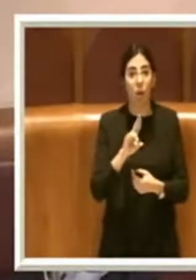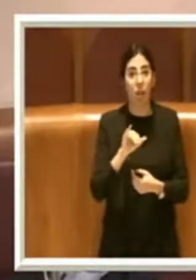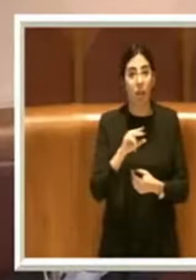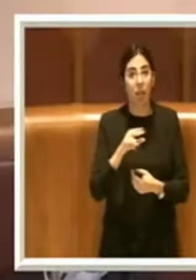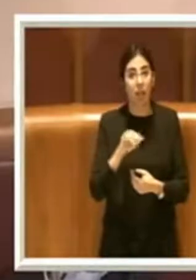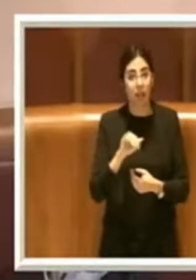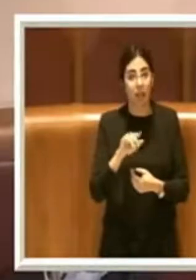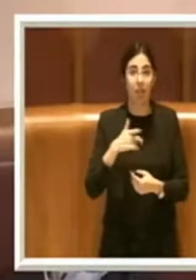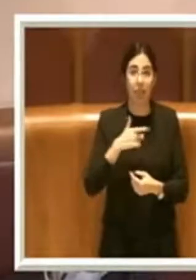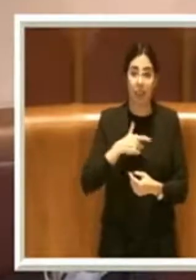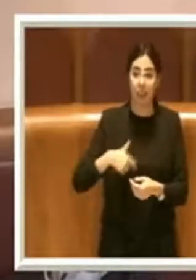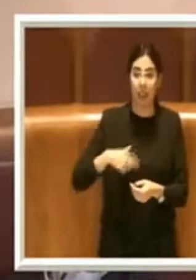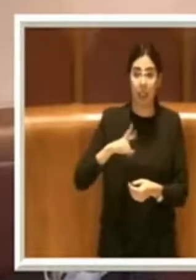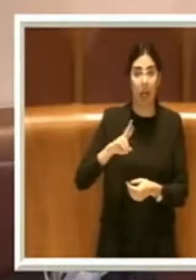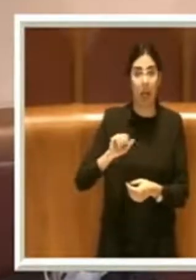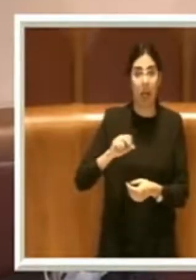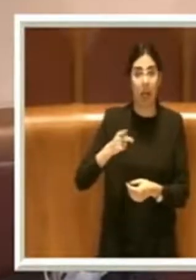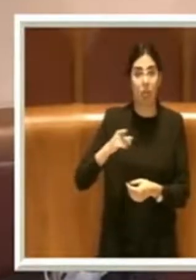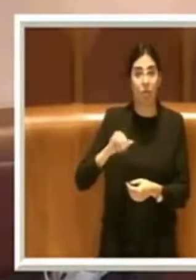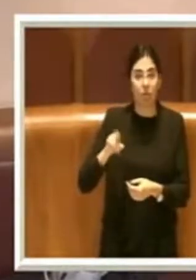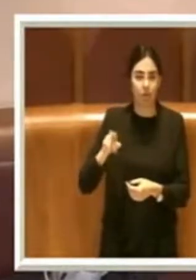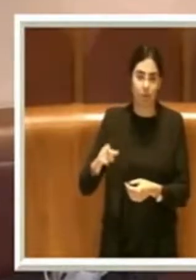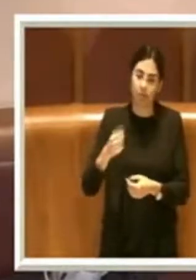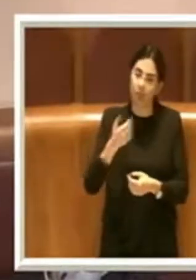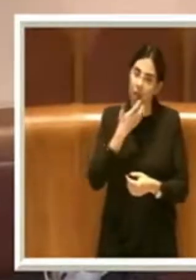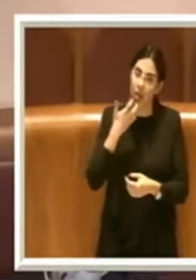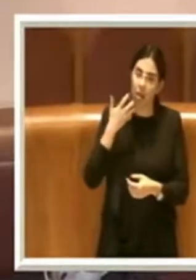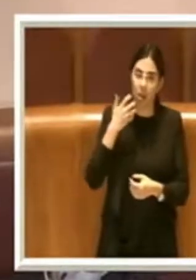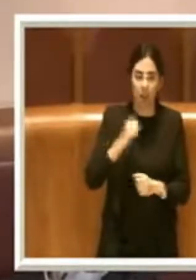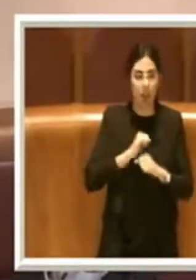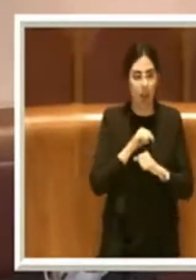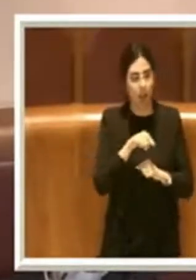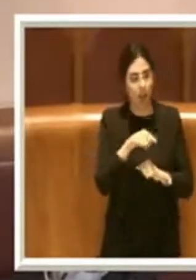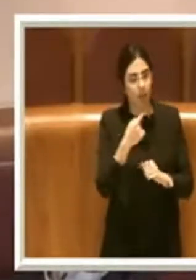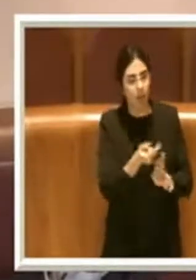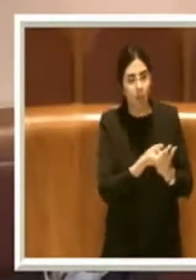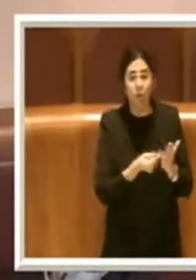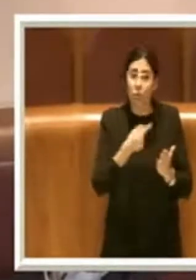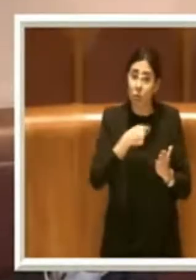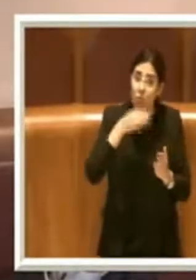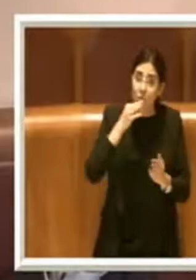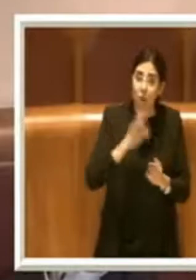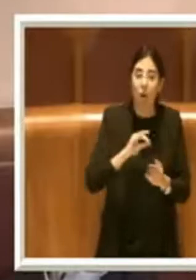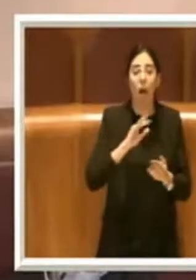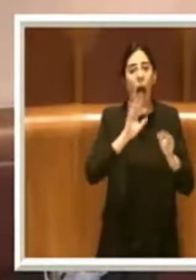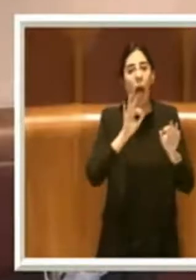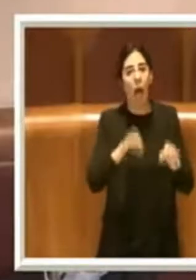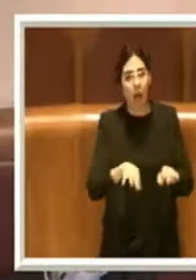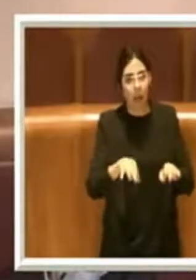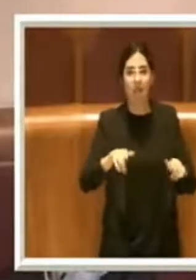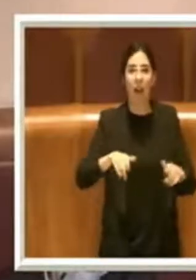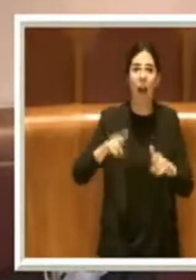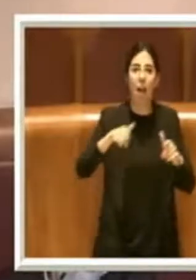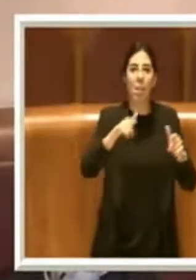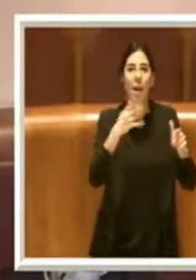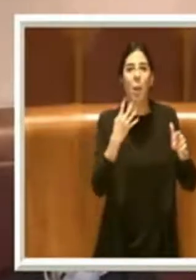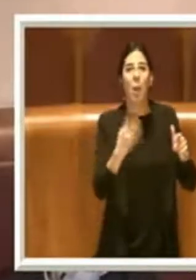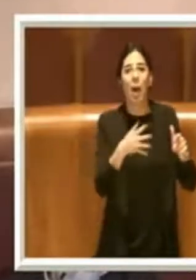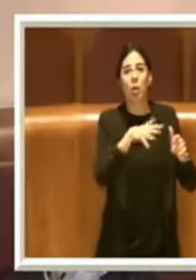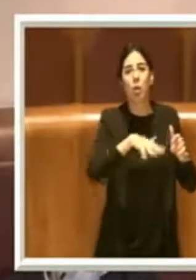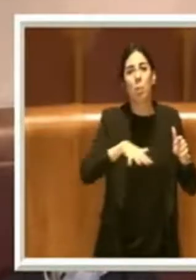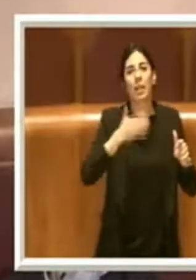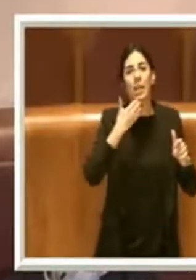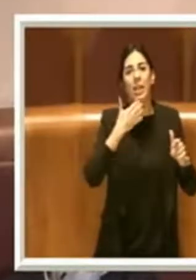della sindaca Raggi, che ha creduto fortemente in quel progetto, siamo riusciti a mettere 4 alberi a Piazza San Silvestro, una piazza